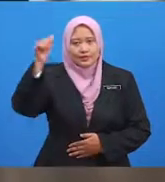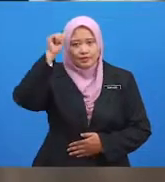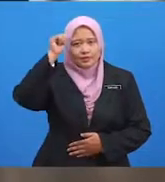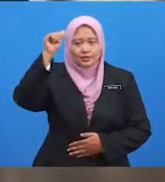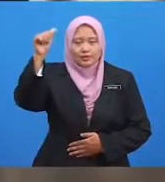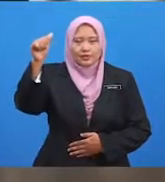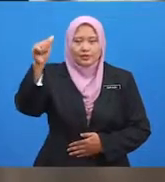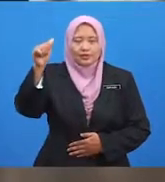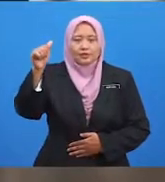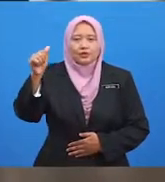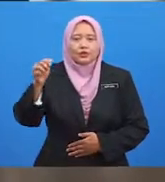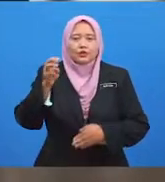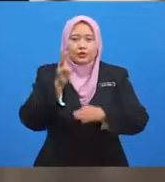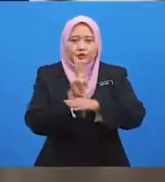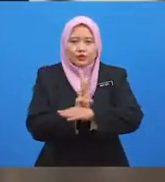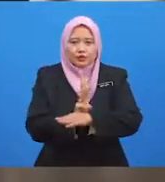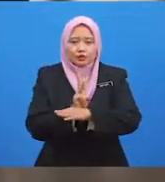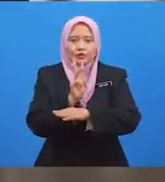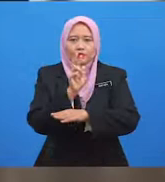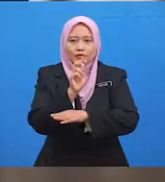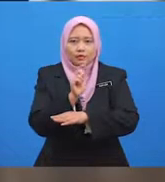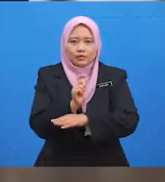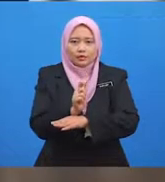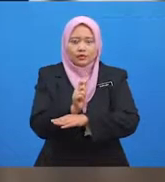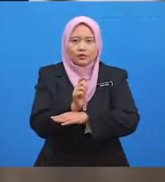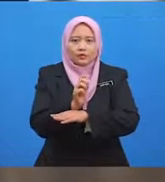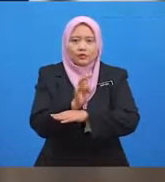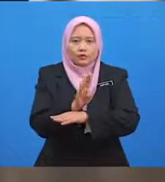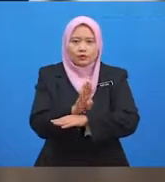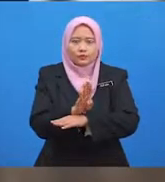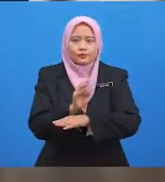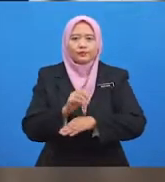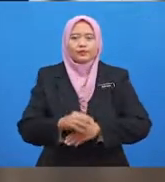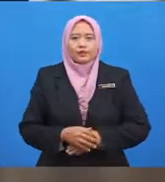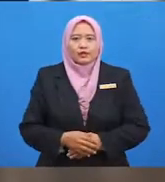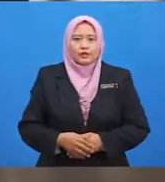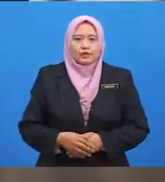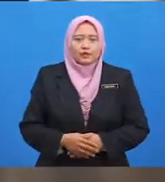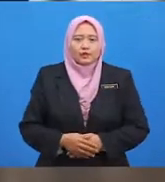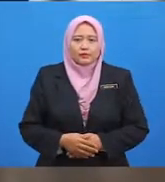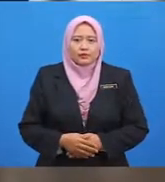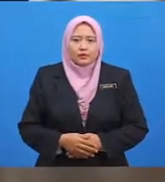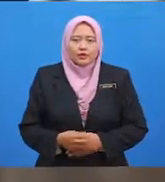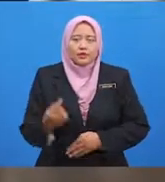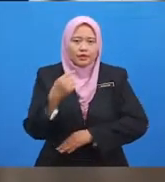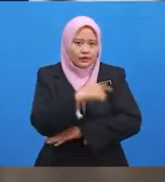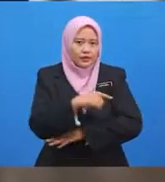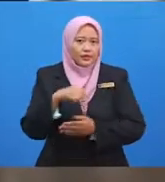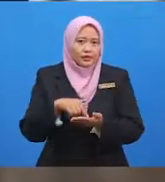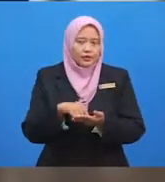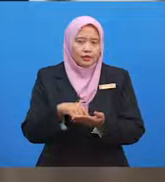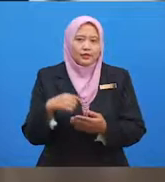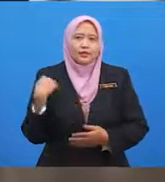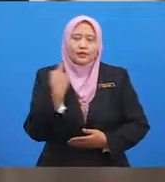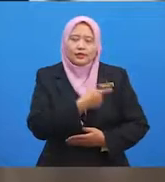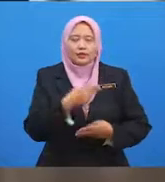Assalamualaikum Warahmatullahi Ta'ala Wabarakatuh Alhamdulillah hari ini kita dapat menyambung